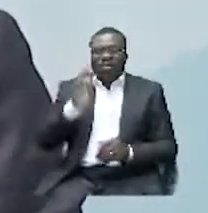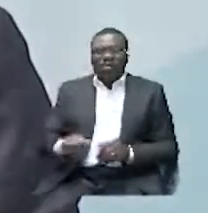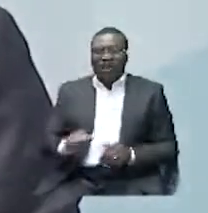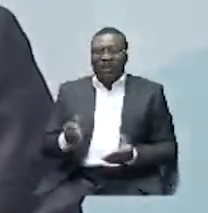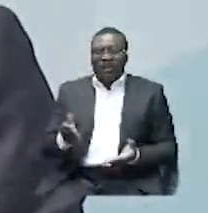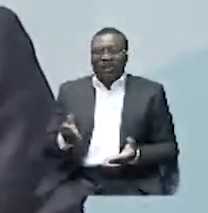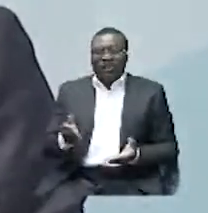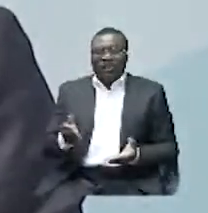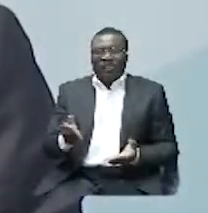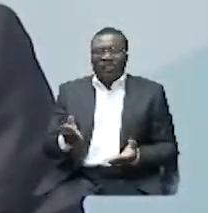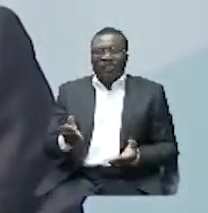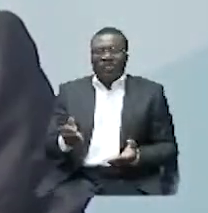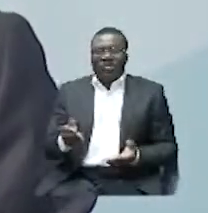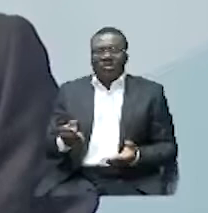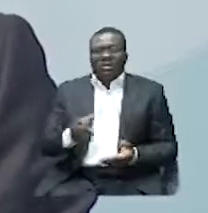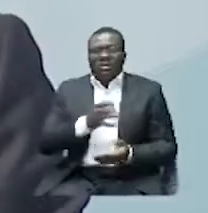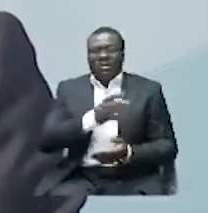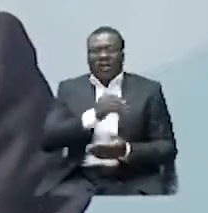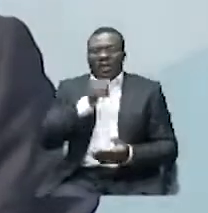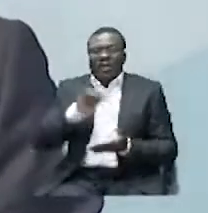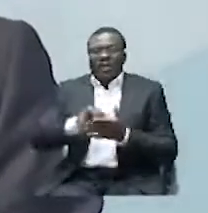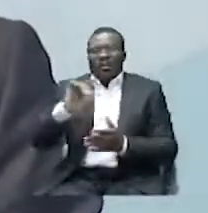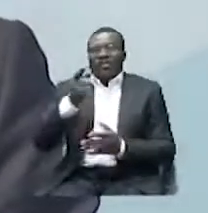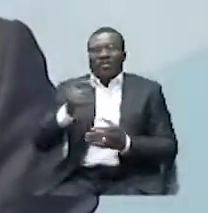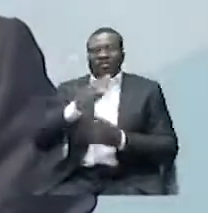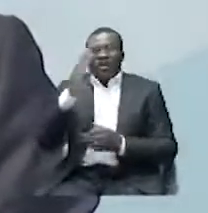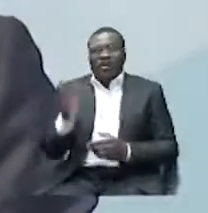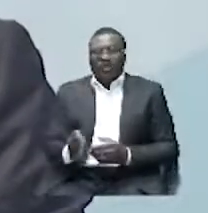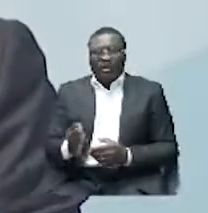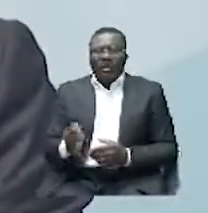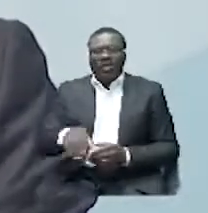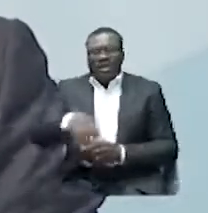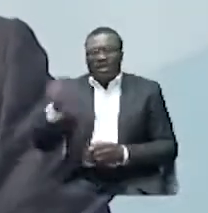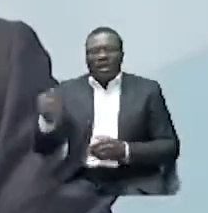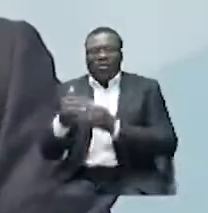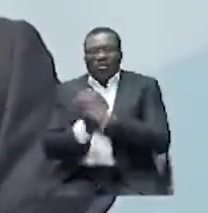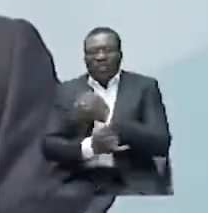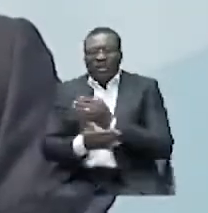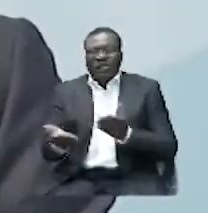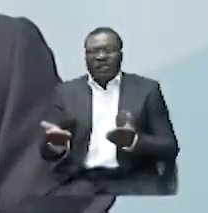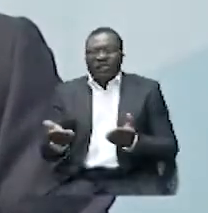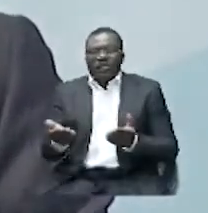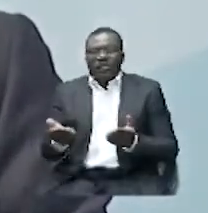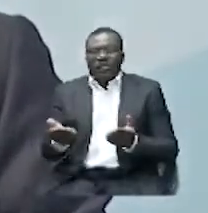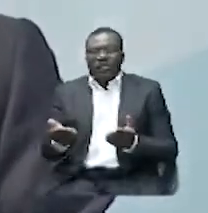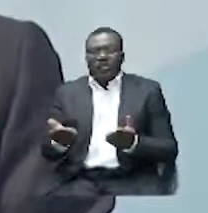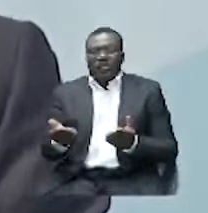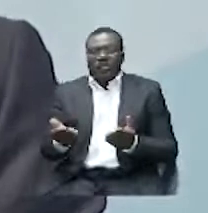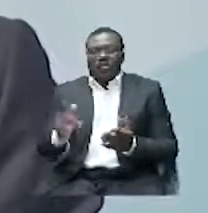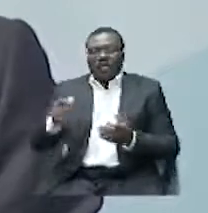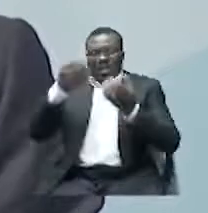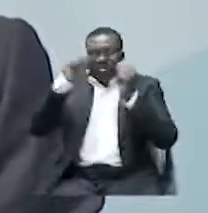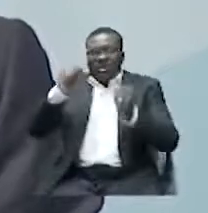aujourd'hui, et ce n'est pas seulement au Bénin que c'est le cas, c'est dans beaucoup de pays, notamment dans les petits pays, les